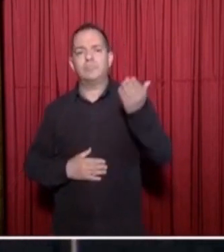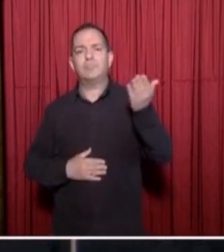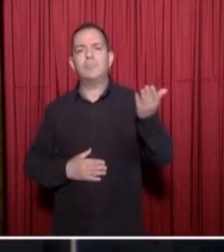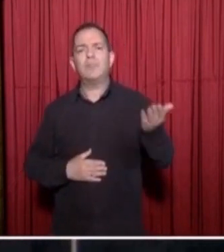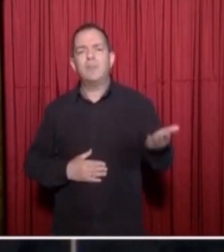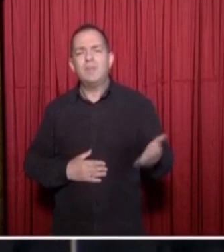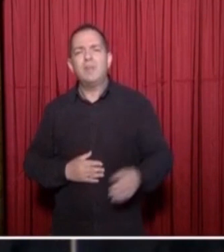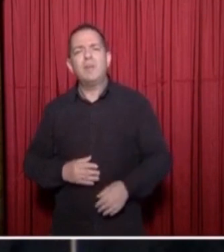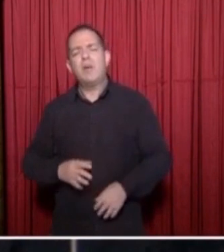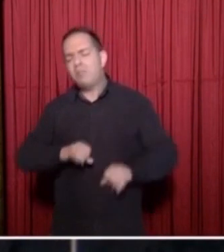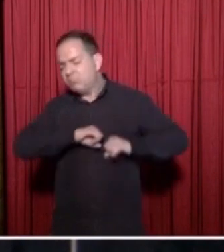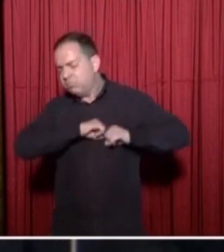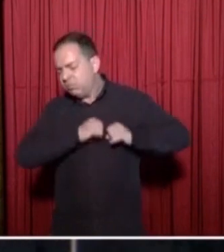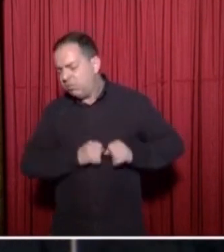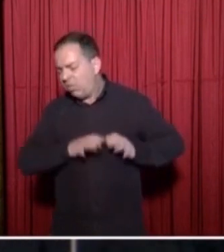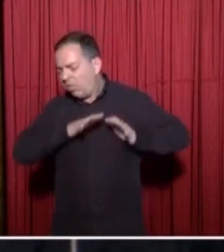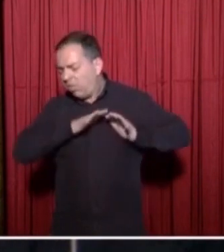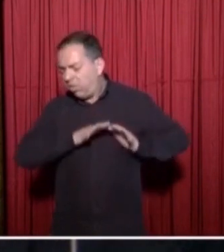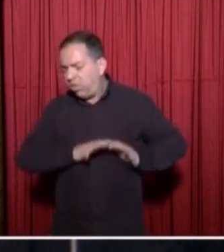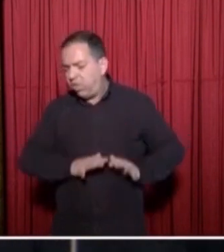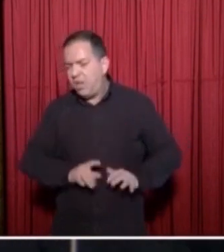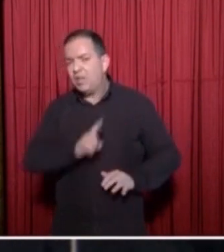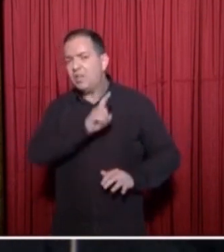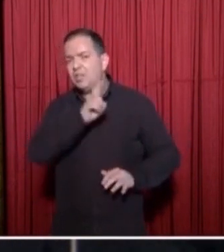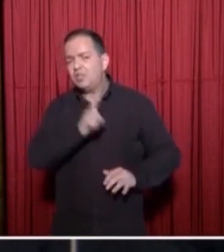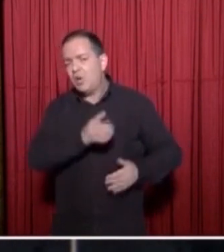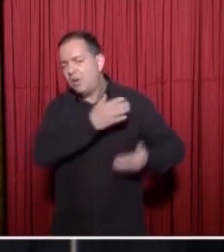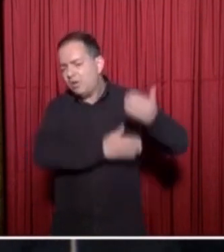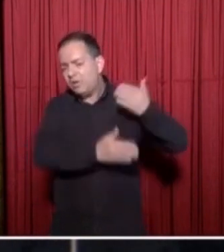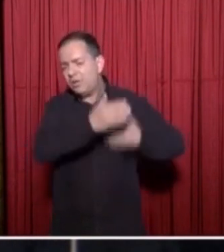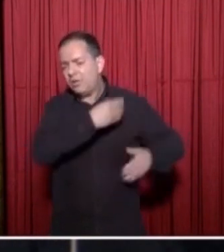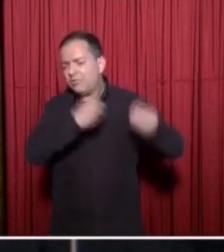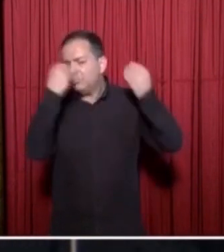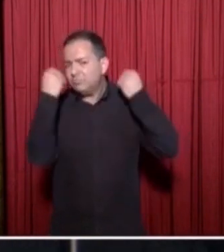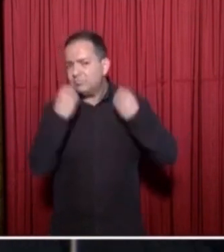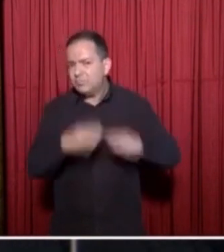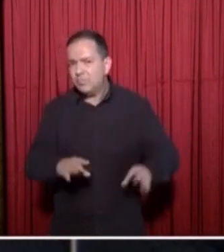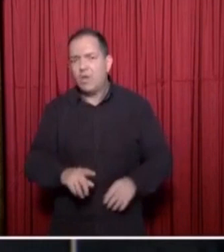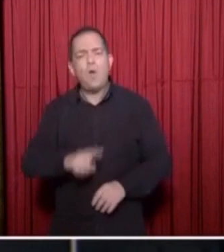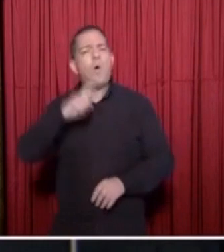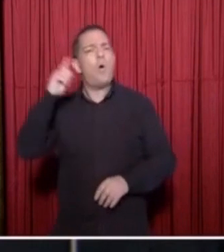απεγνωσμένη διά των βίων και